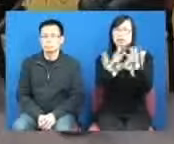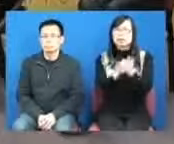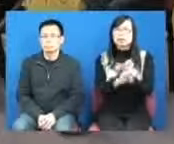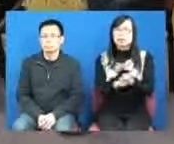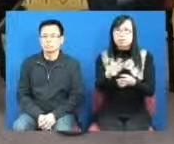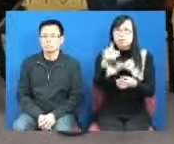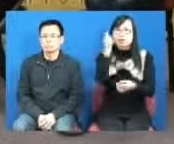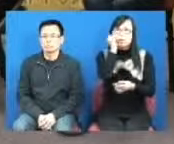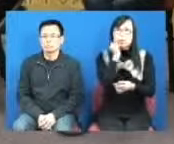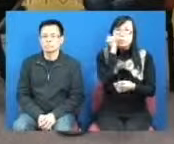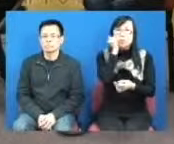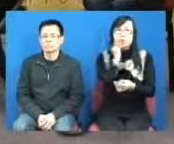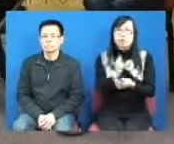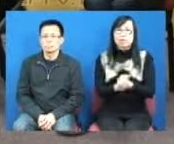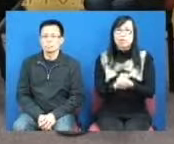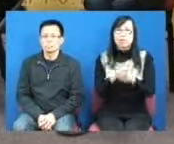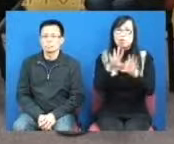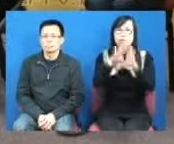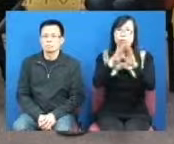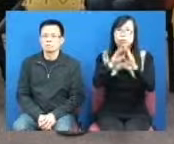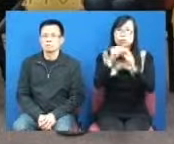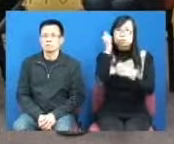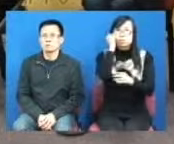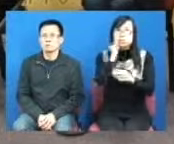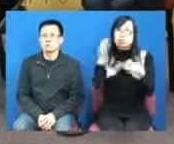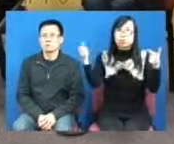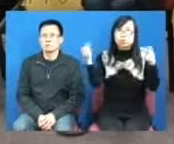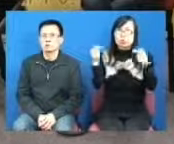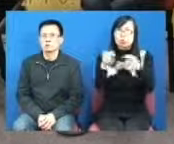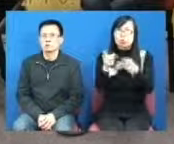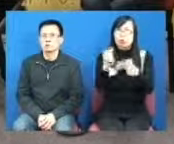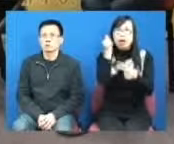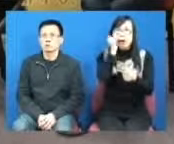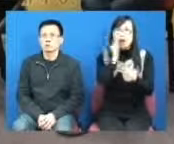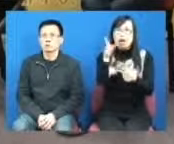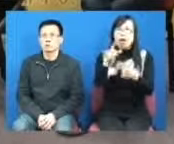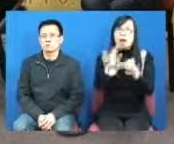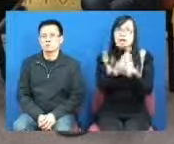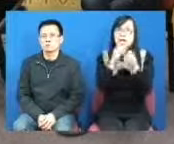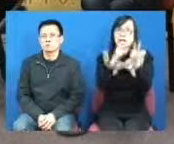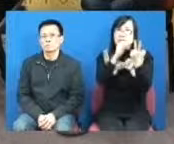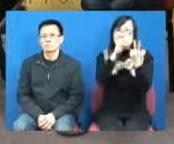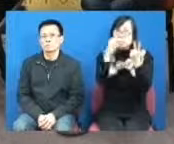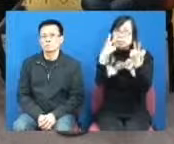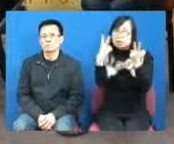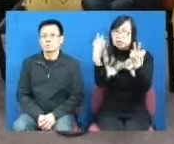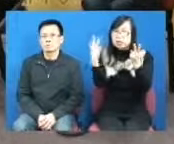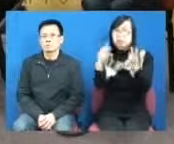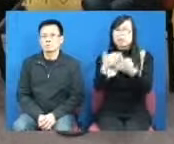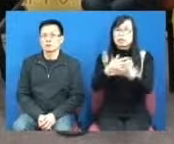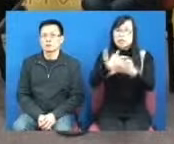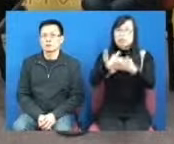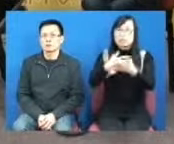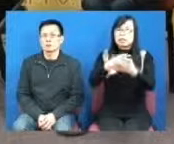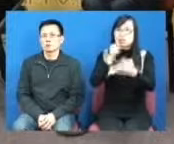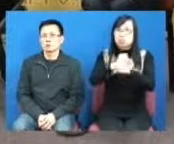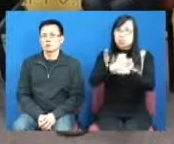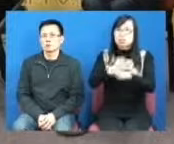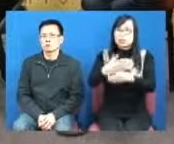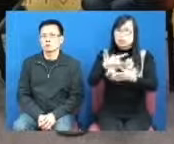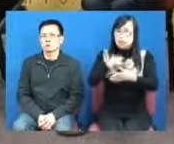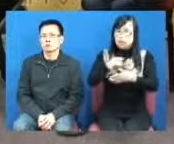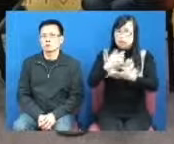老人老化的問題大家都在想你在2030年之前你要做些事的話其實你就是現在要